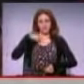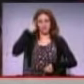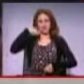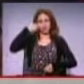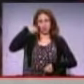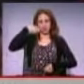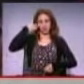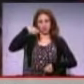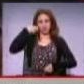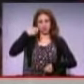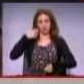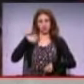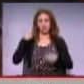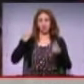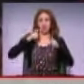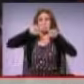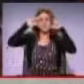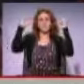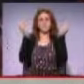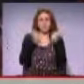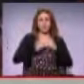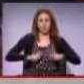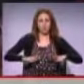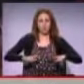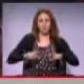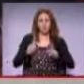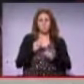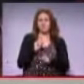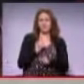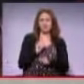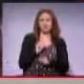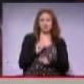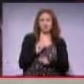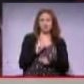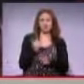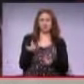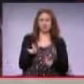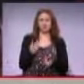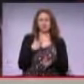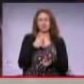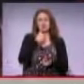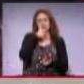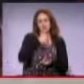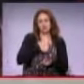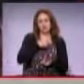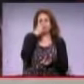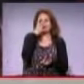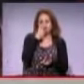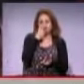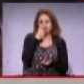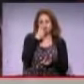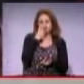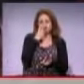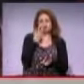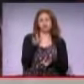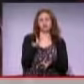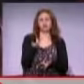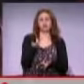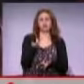مفيش بطولات، مش هلعب بطولات، فده كانت صدمه شويه، تشوك يعني، كنت لسه صغير اصلا كمان وقتها،